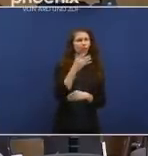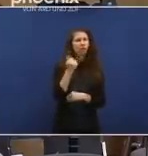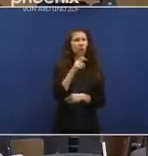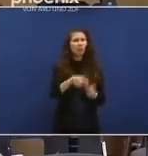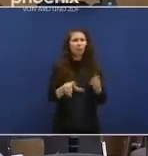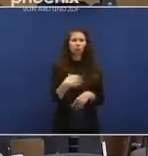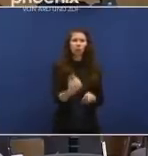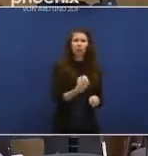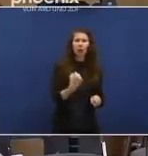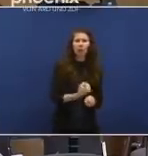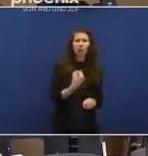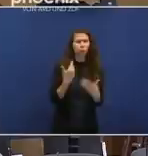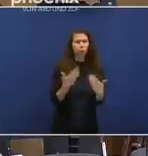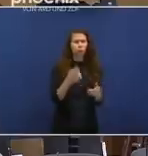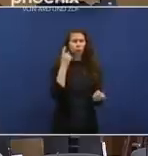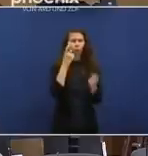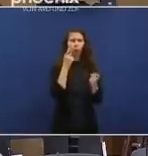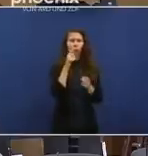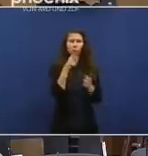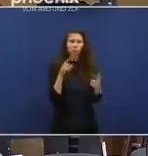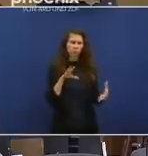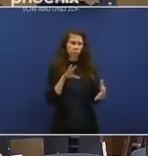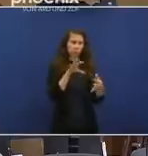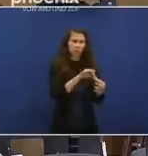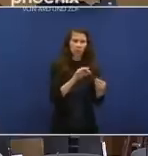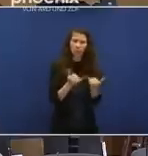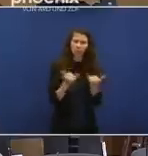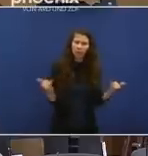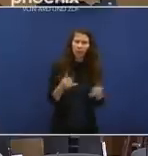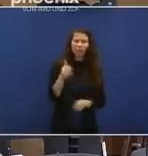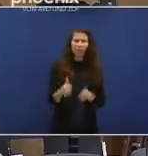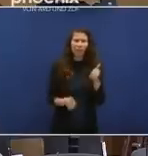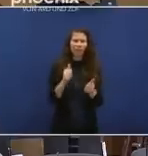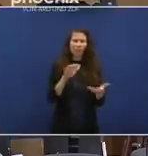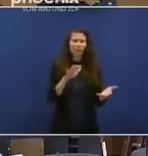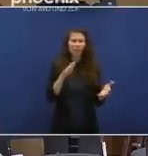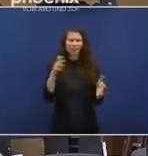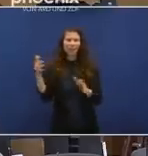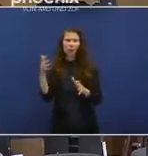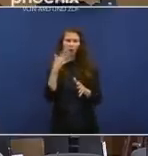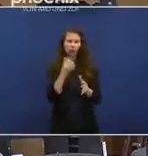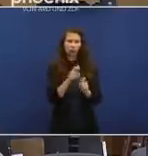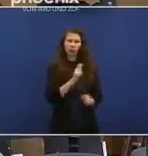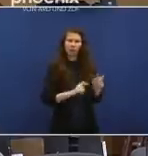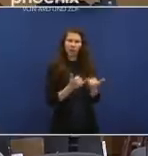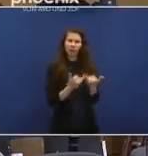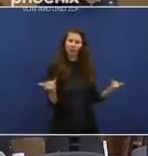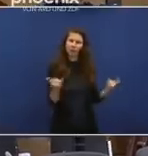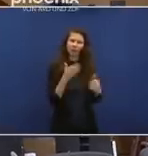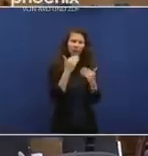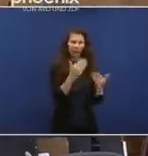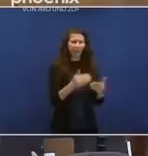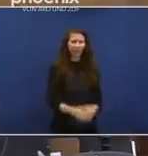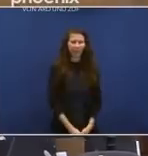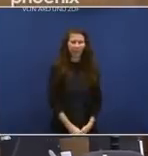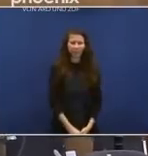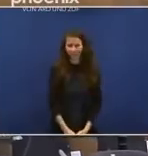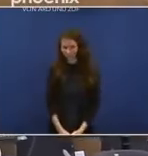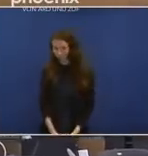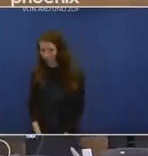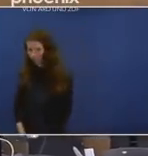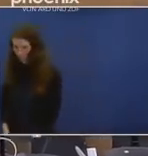Befürchtungen begegnen? Wie wollen Sie hier eine Wettbewerbsverzerrung bei den Wahlen vermeiden? Danke.